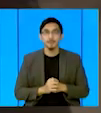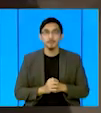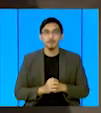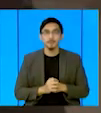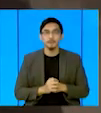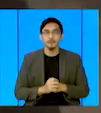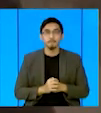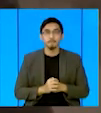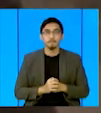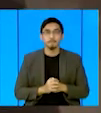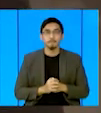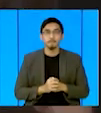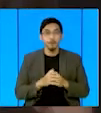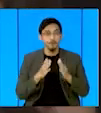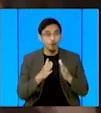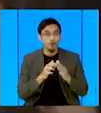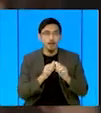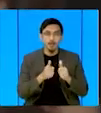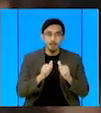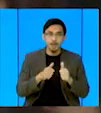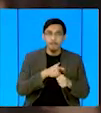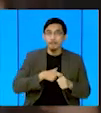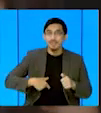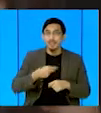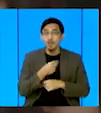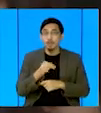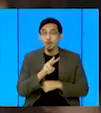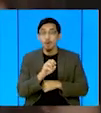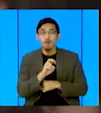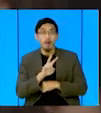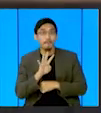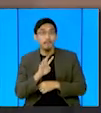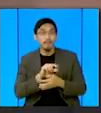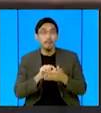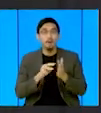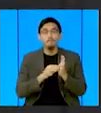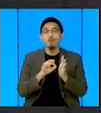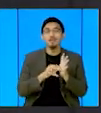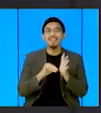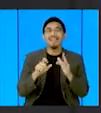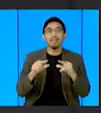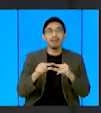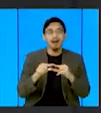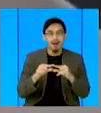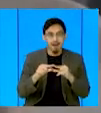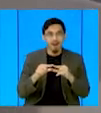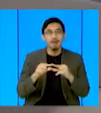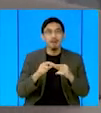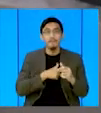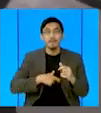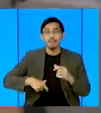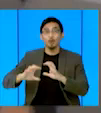Persiapan intensif kini sedang dijalani Miss Indonesia 2024 Monica Kezia Sembiring jelang ajang Miss World ke-72.